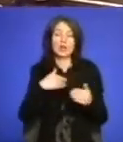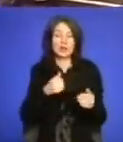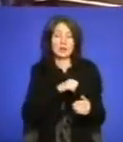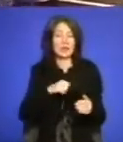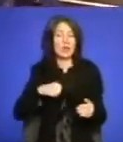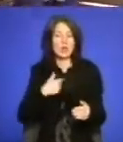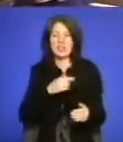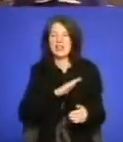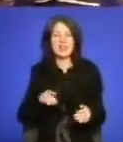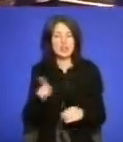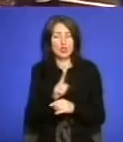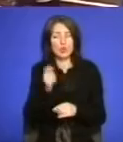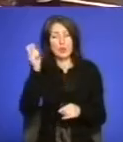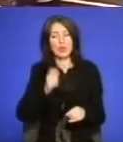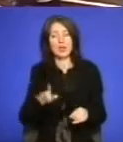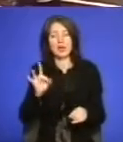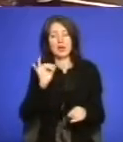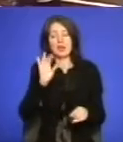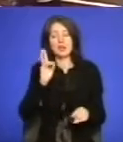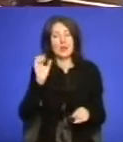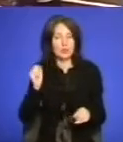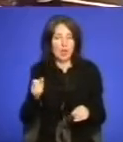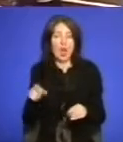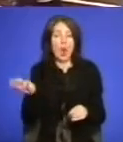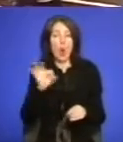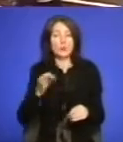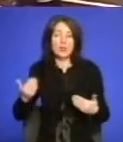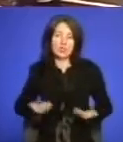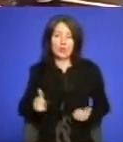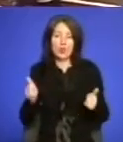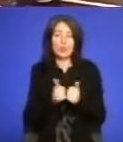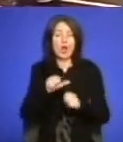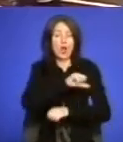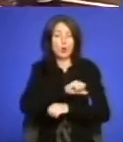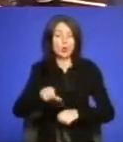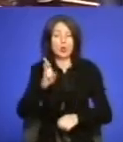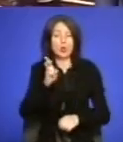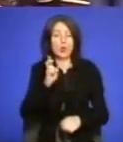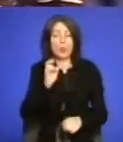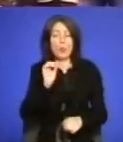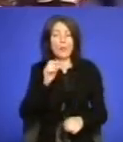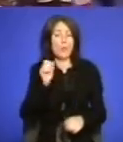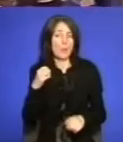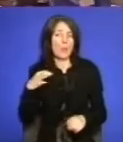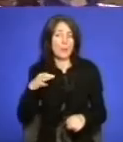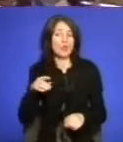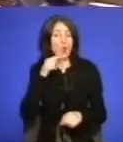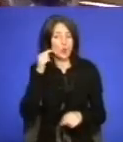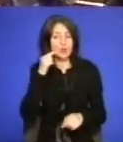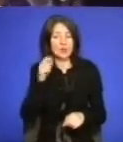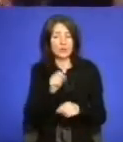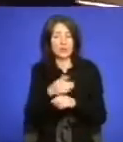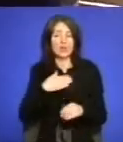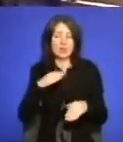приїхали з Вінницької області живу взагалі біля кордону з Білорусією завдання нам задали на на дпм і